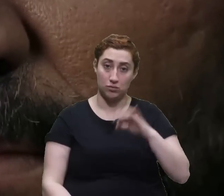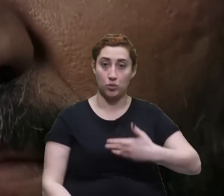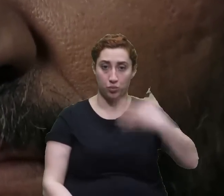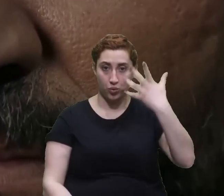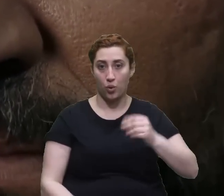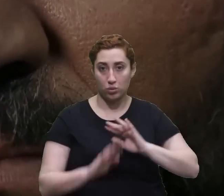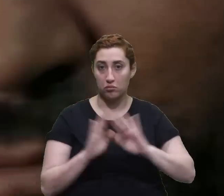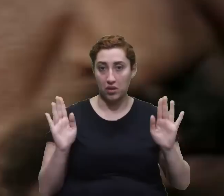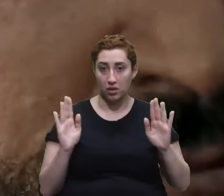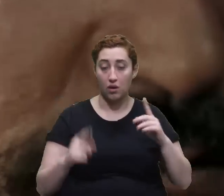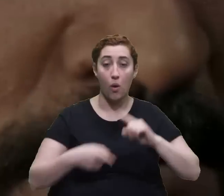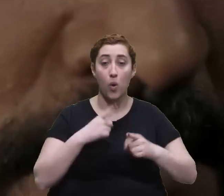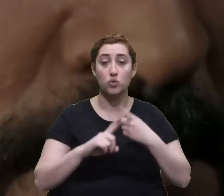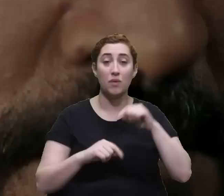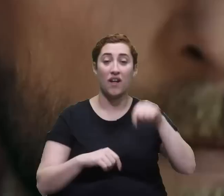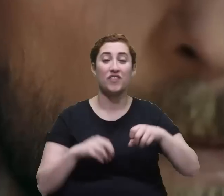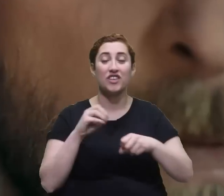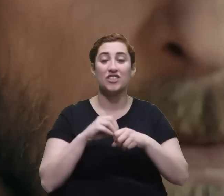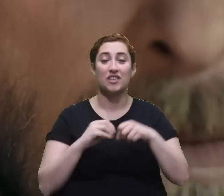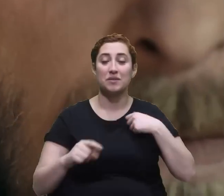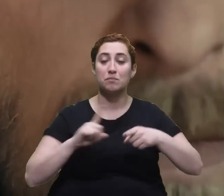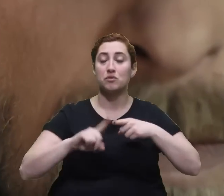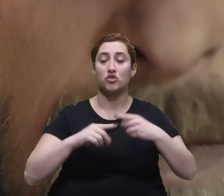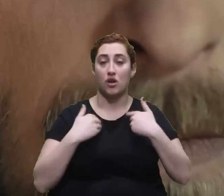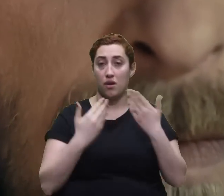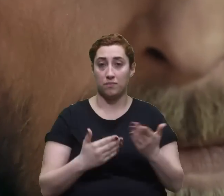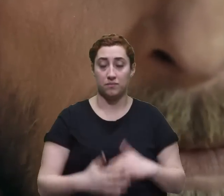büyüdü. Osmanlı'daki kılıcımız o.